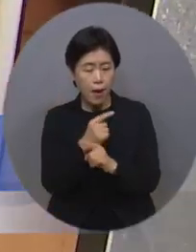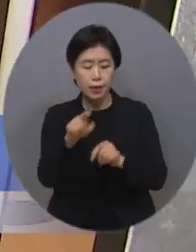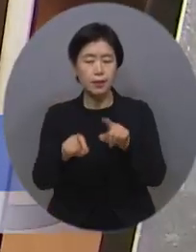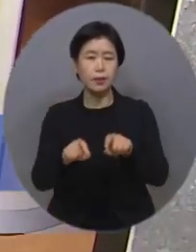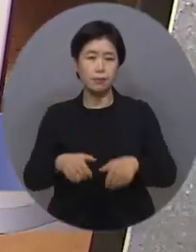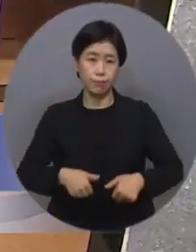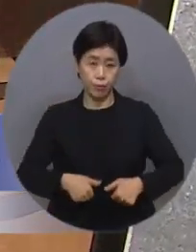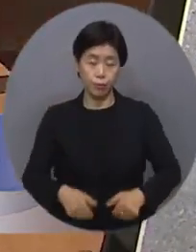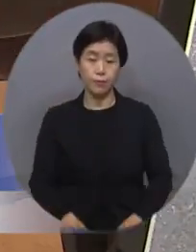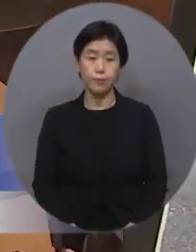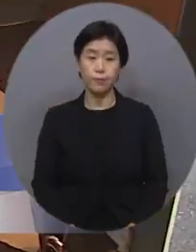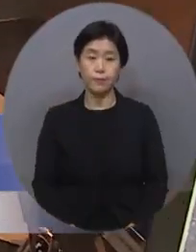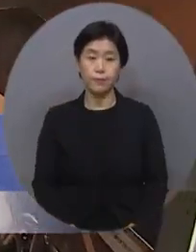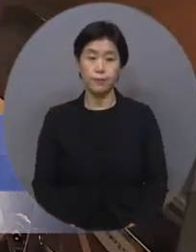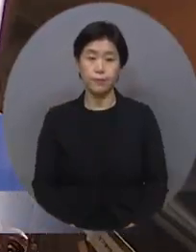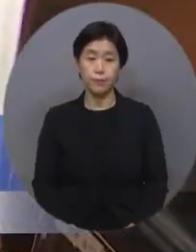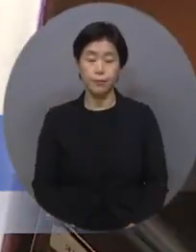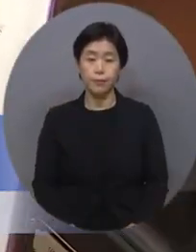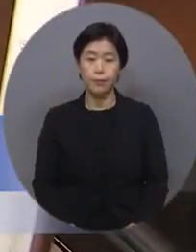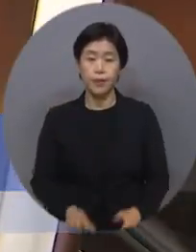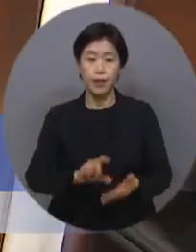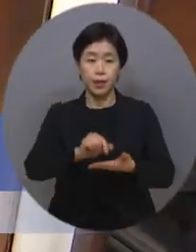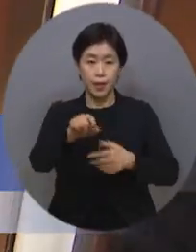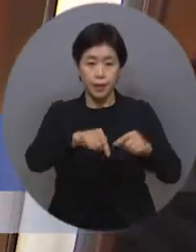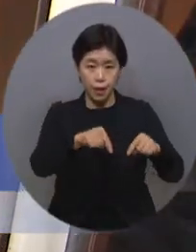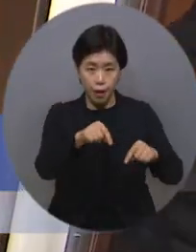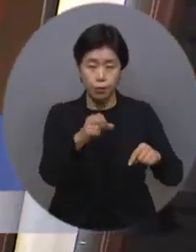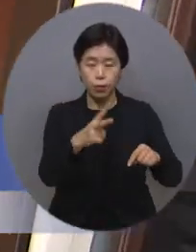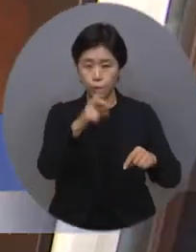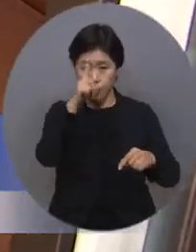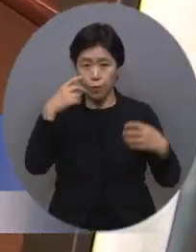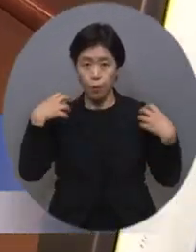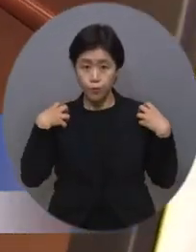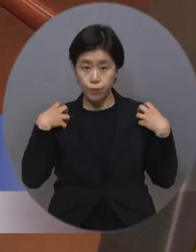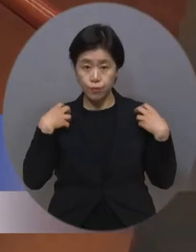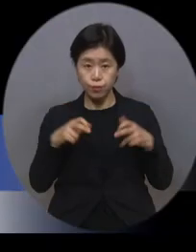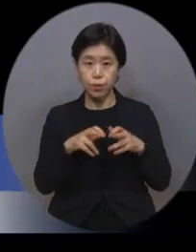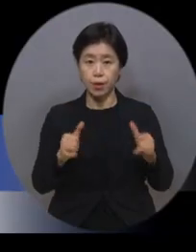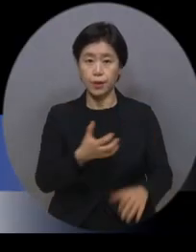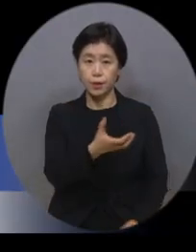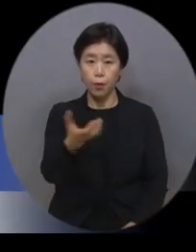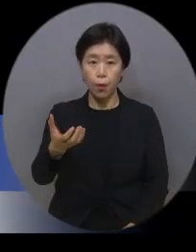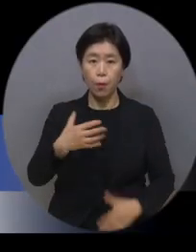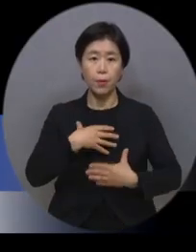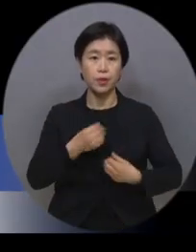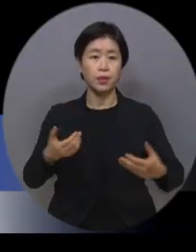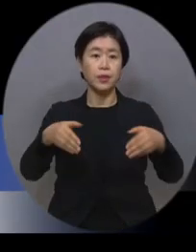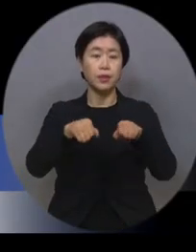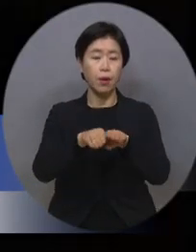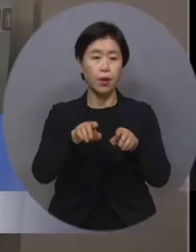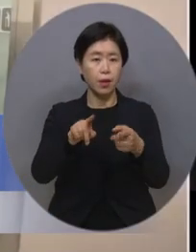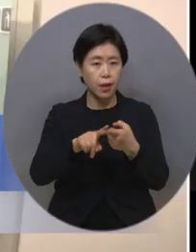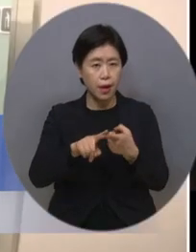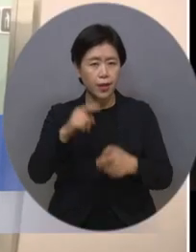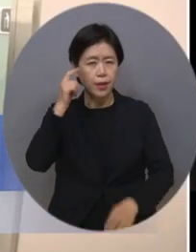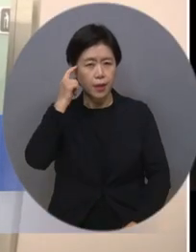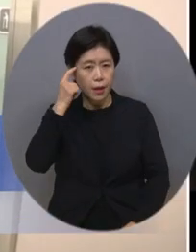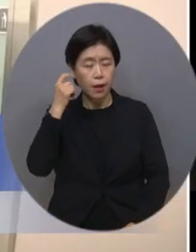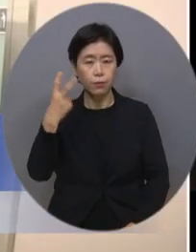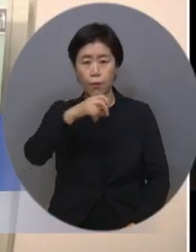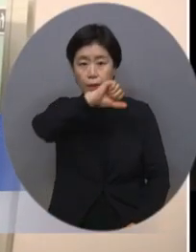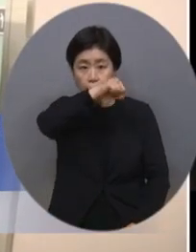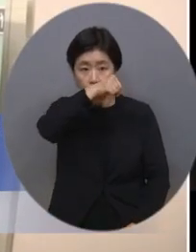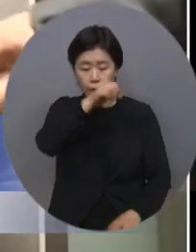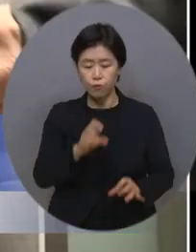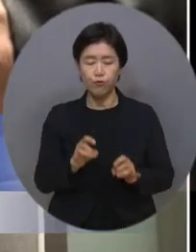있어 보이는데요 다만 지자체와 정부의 장애인 이동 편의시설 설치와 유죄 보수를 위한 예산